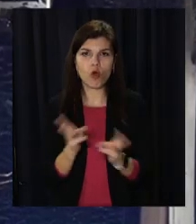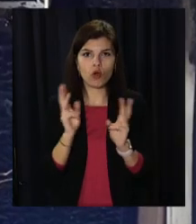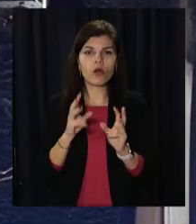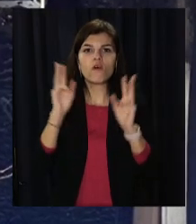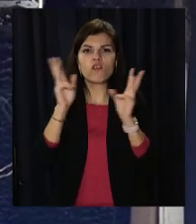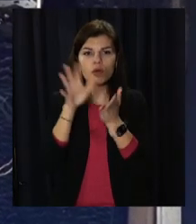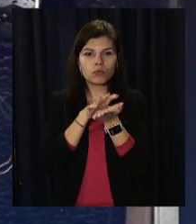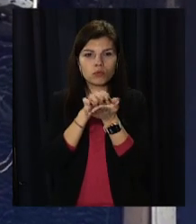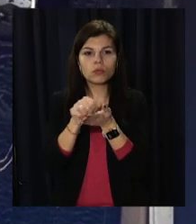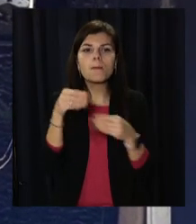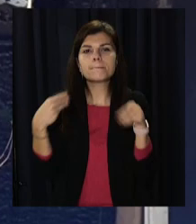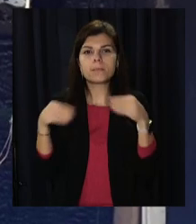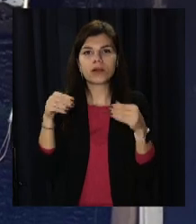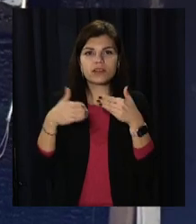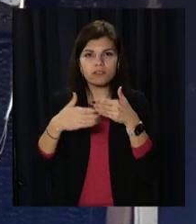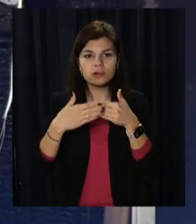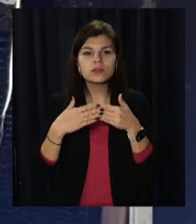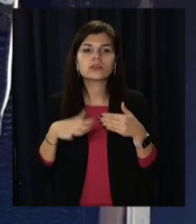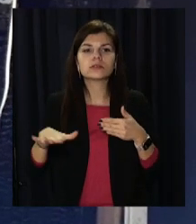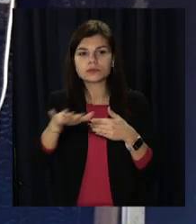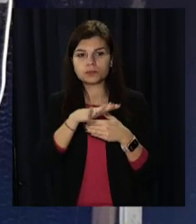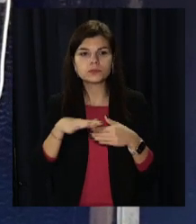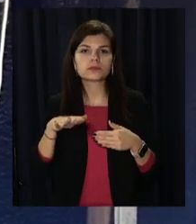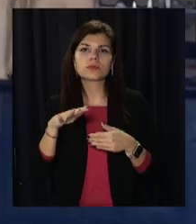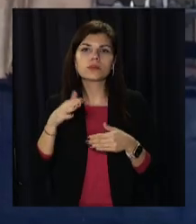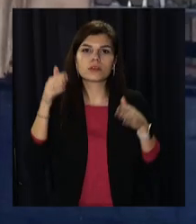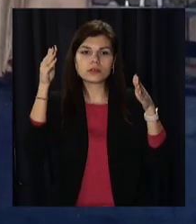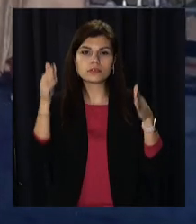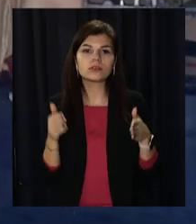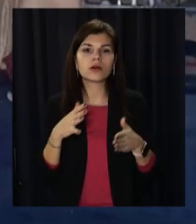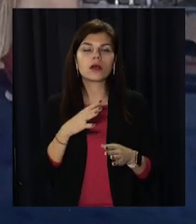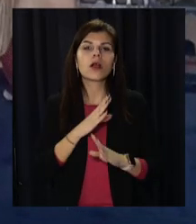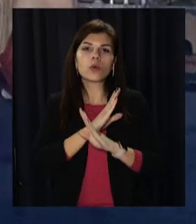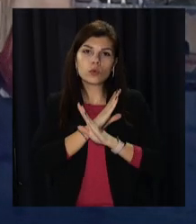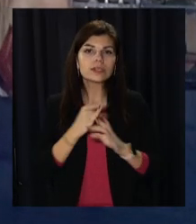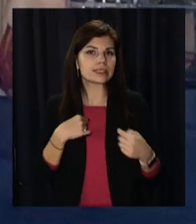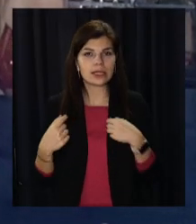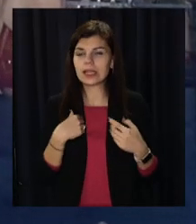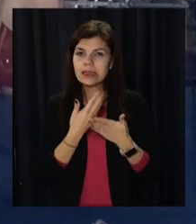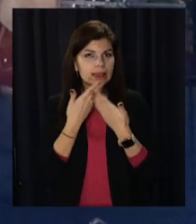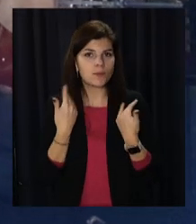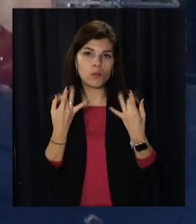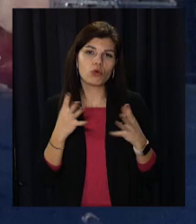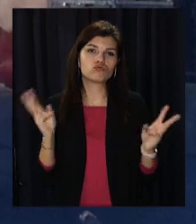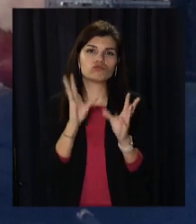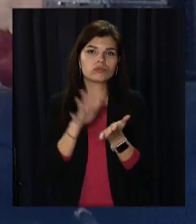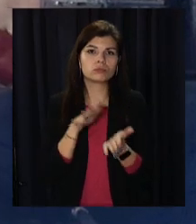Вогонь знищив пластикові двері, фасад приміщення та підвісну стелю. Загиблих та постраждалих немає.